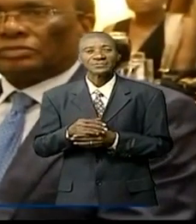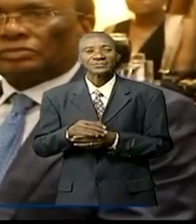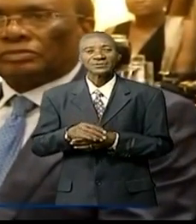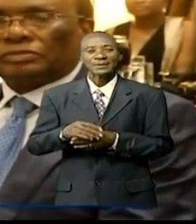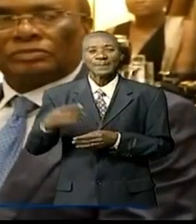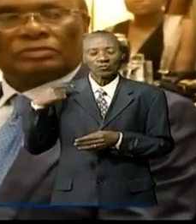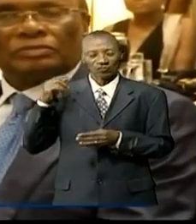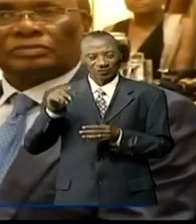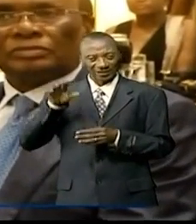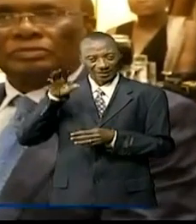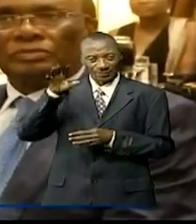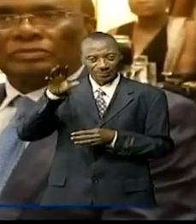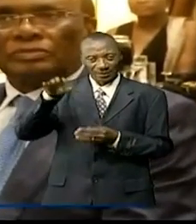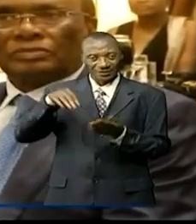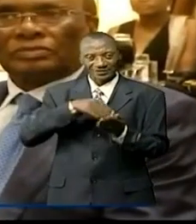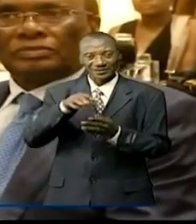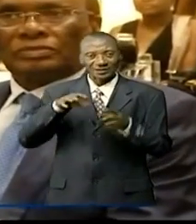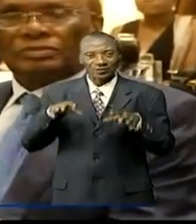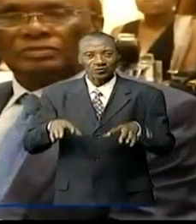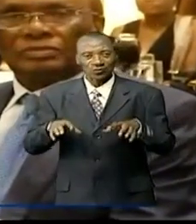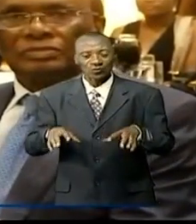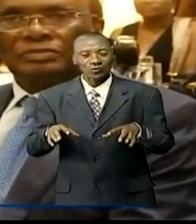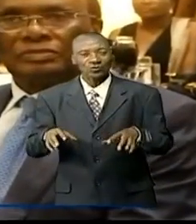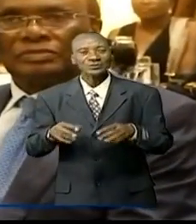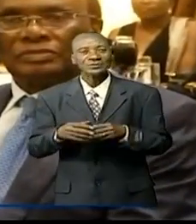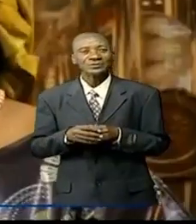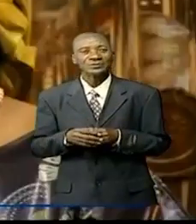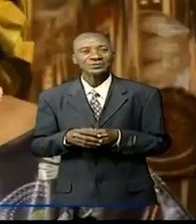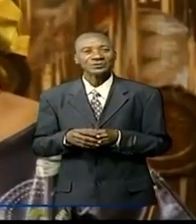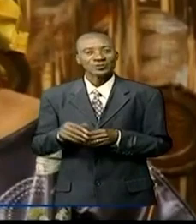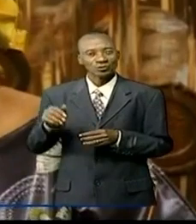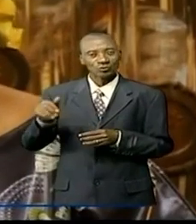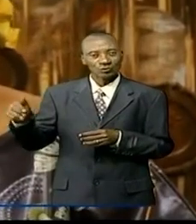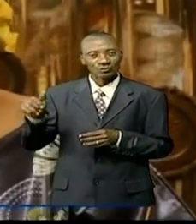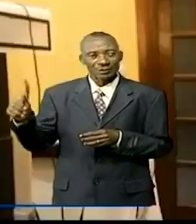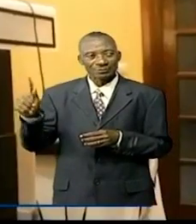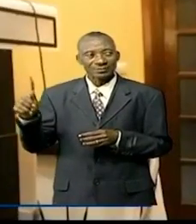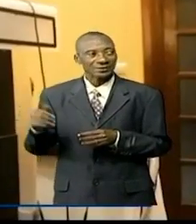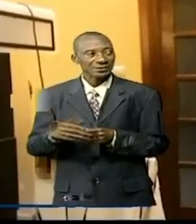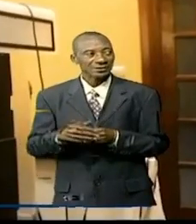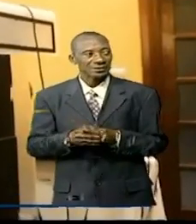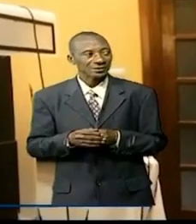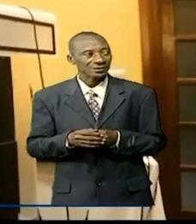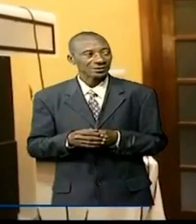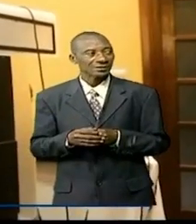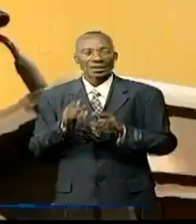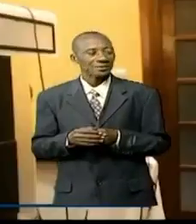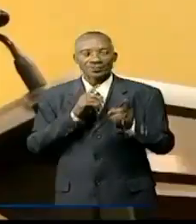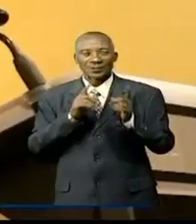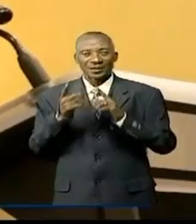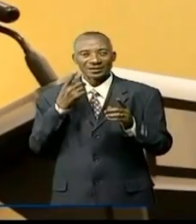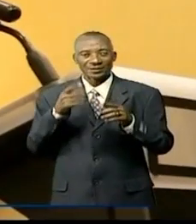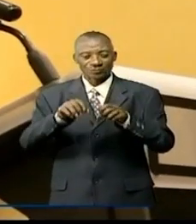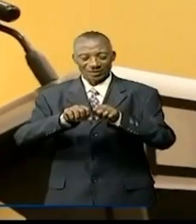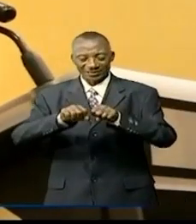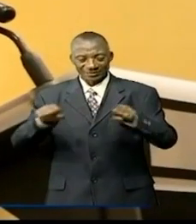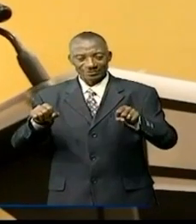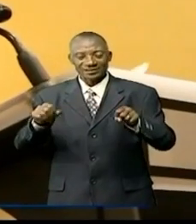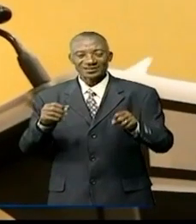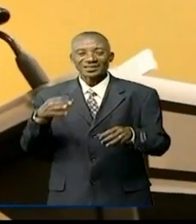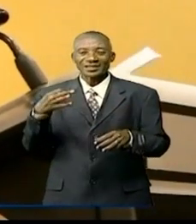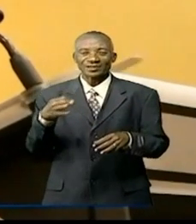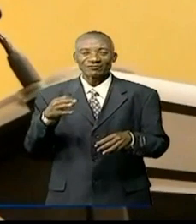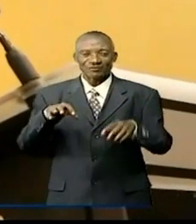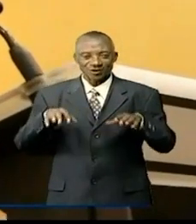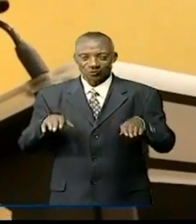la Banque centrale du Congo, Mme Moulangou Kabedi, qui a dans son mot des circonstances relevé notamment la stabilité des francs congolais malgré la